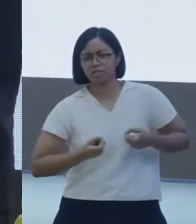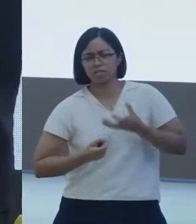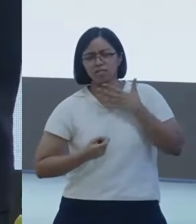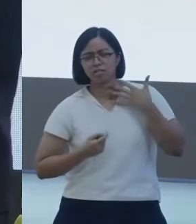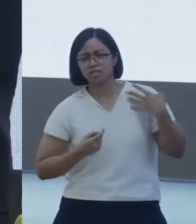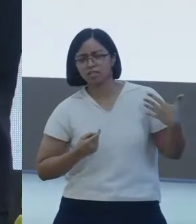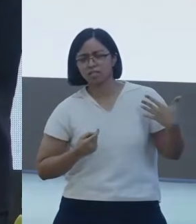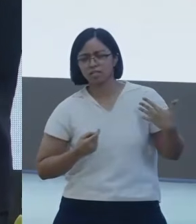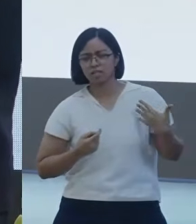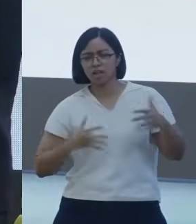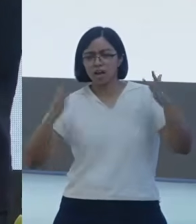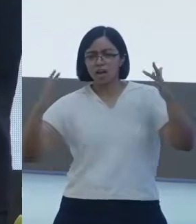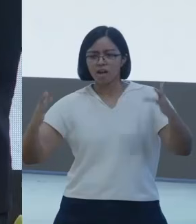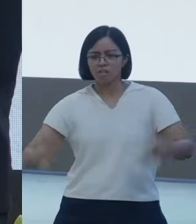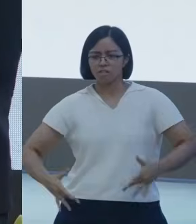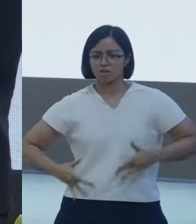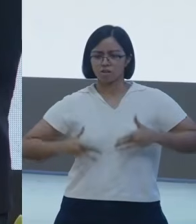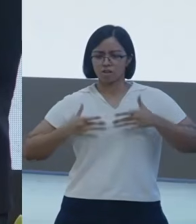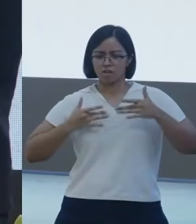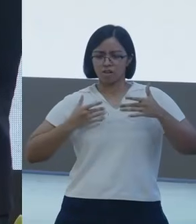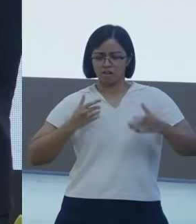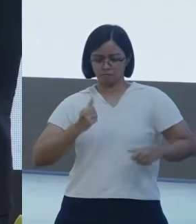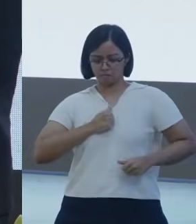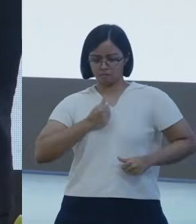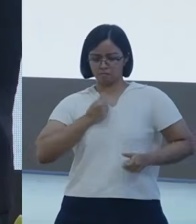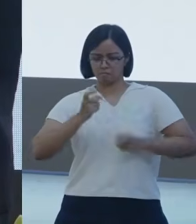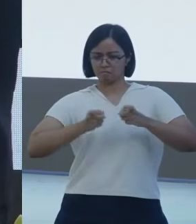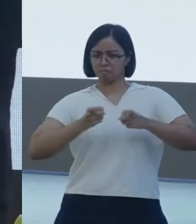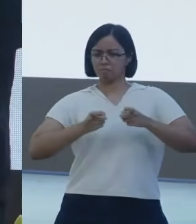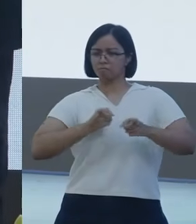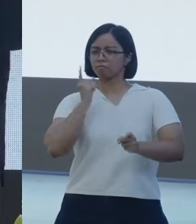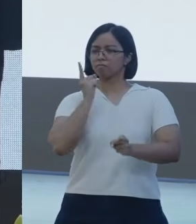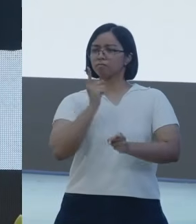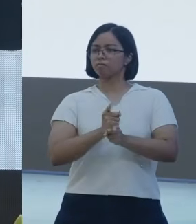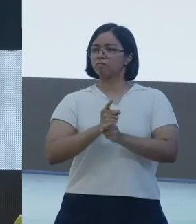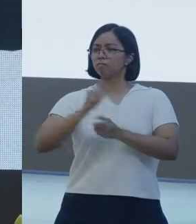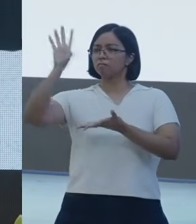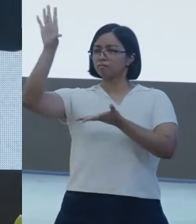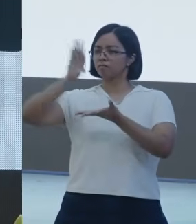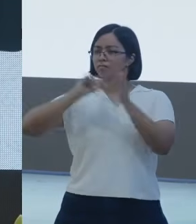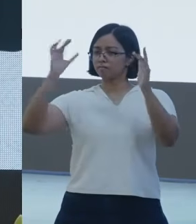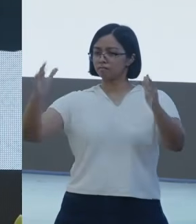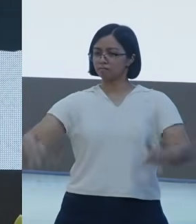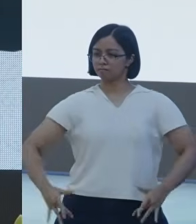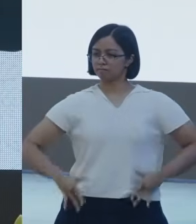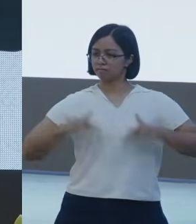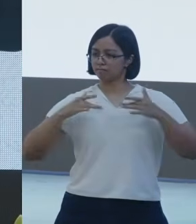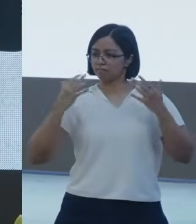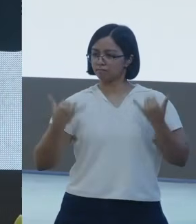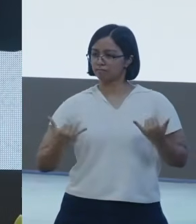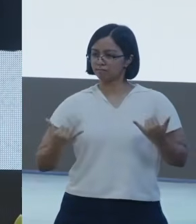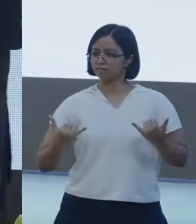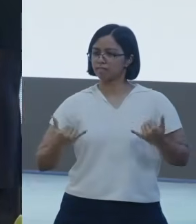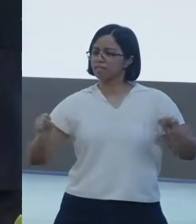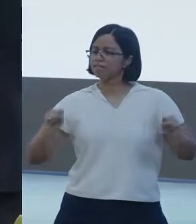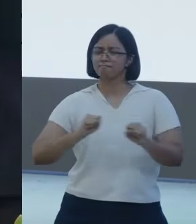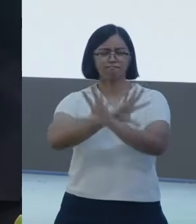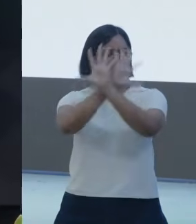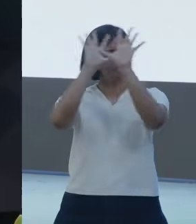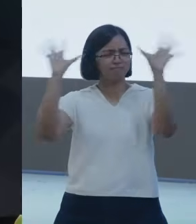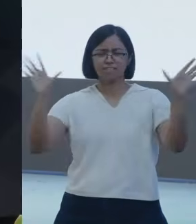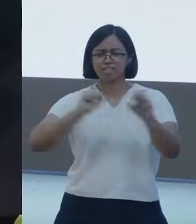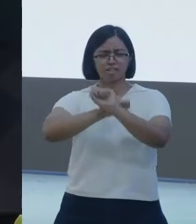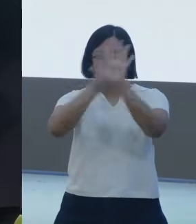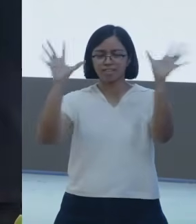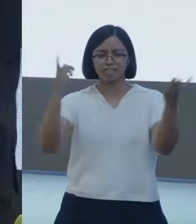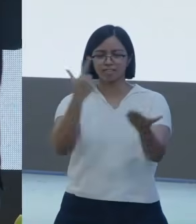and to live self-controlled, upright, and godly lives in the present age." So matingkad po yung tema ng